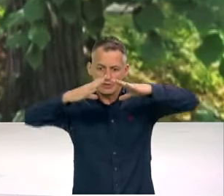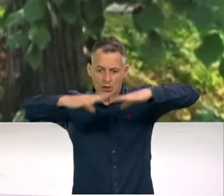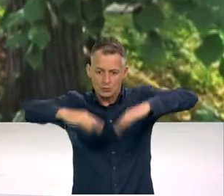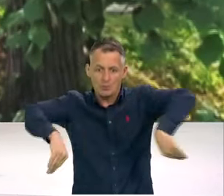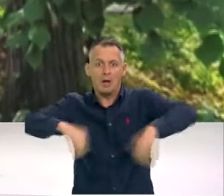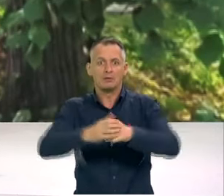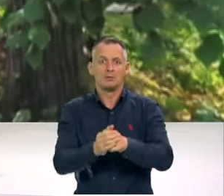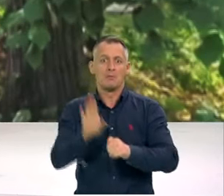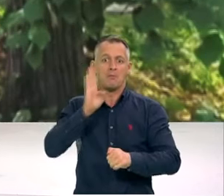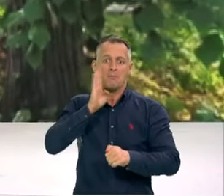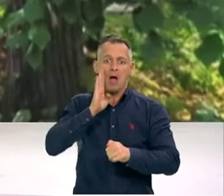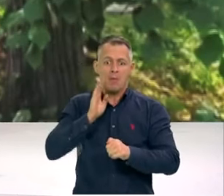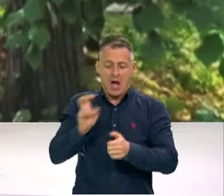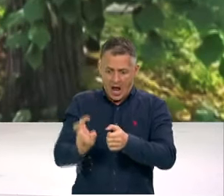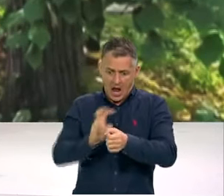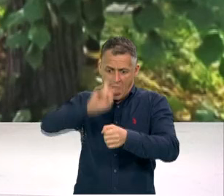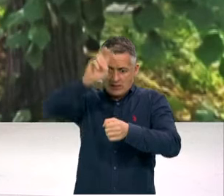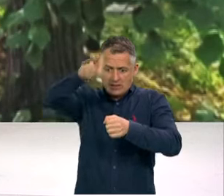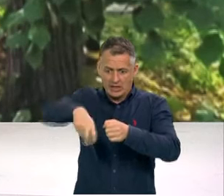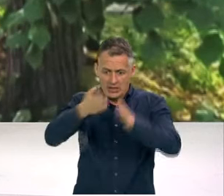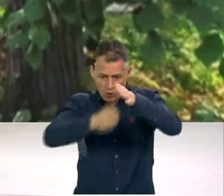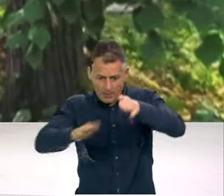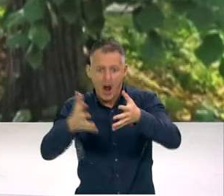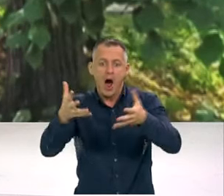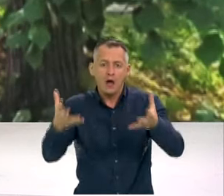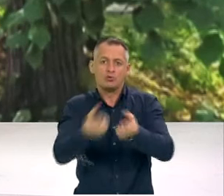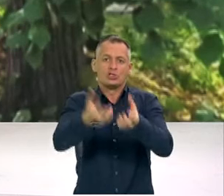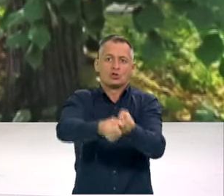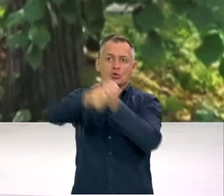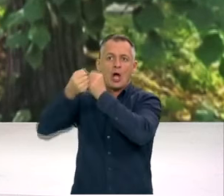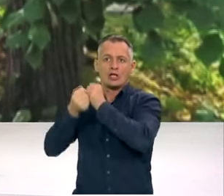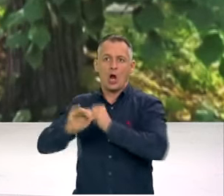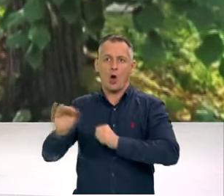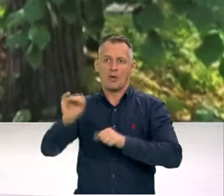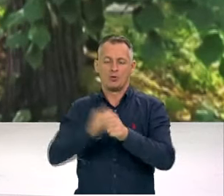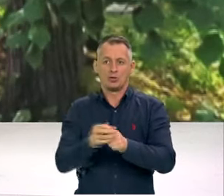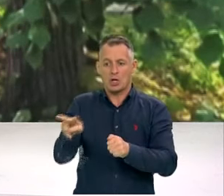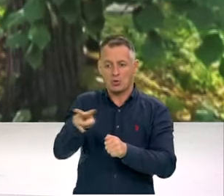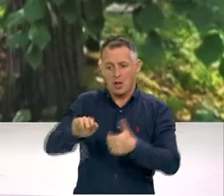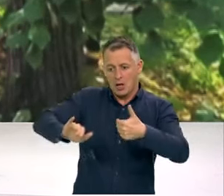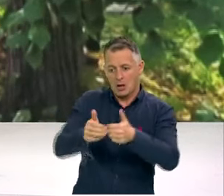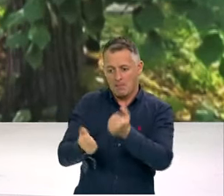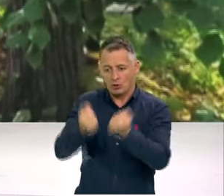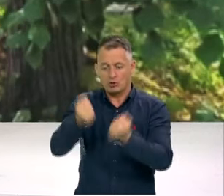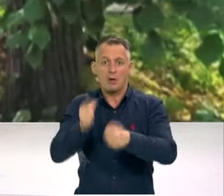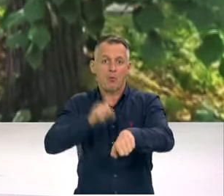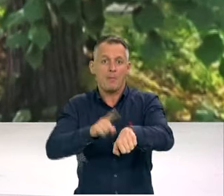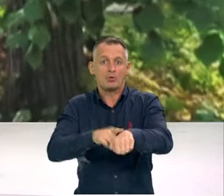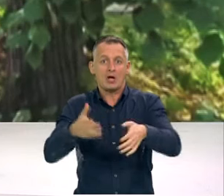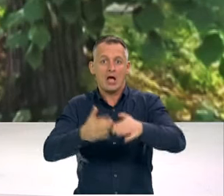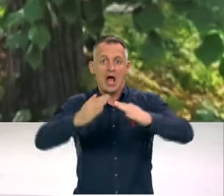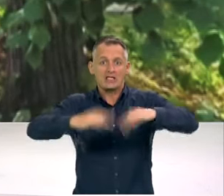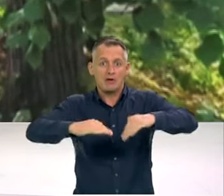picioarele lui mama disperată a sărit în groapă și a reușit să și scoată copilul nevătămat cei doi se aflau lângă mașină în momentul în care